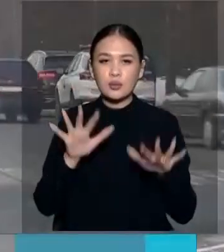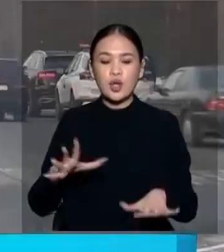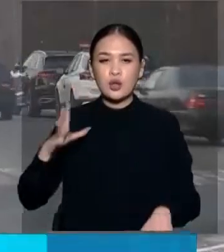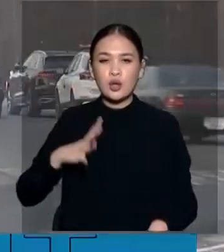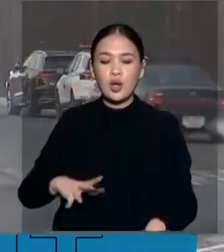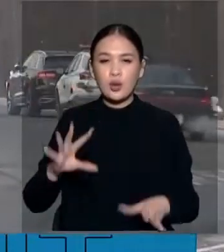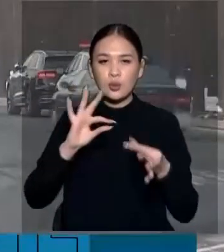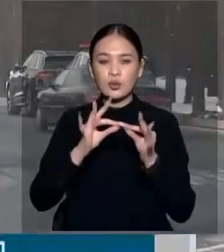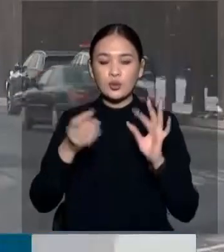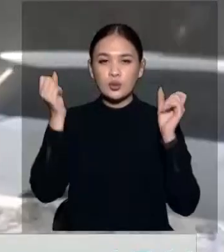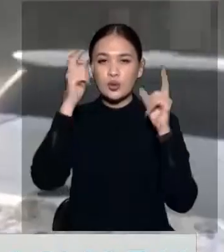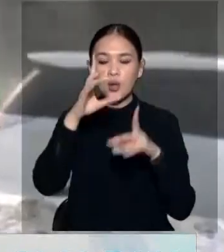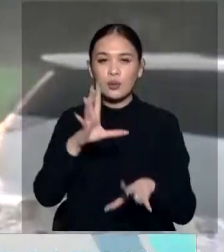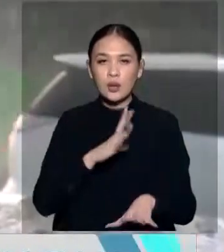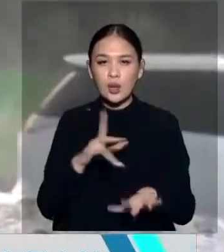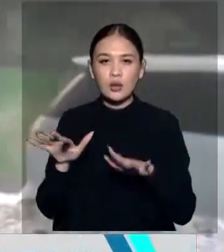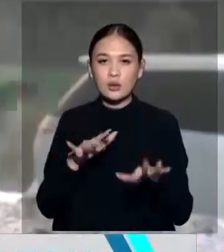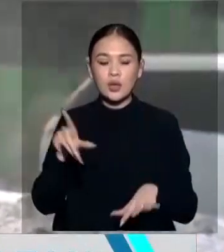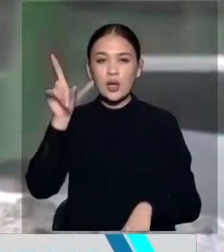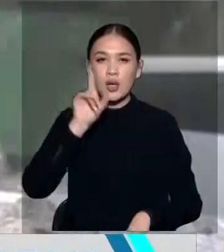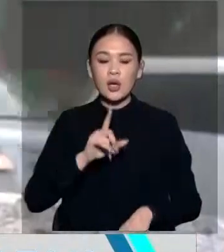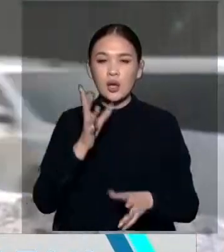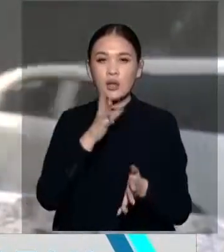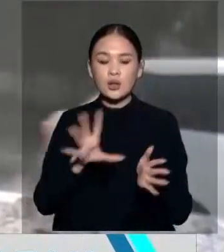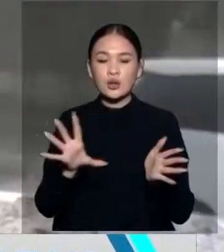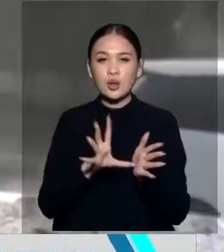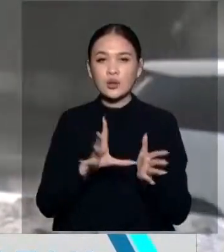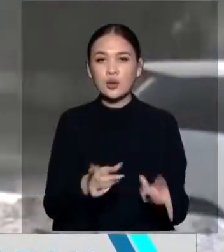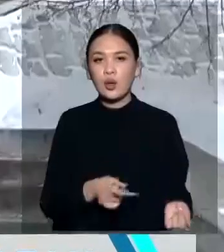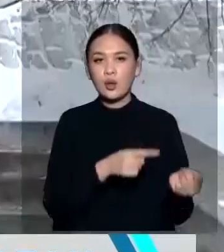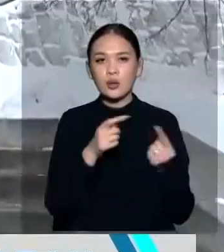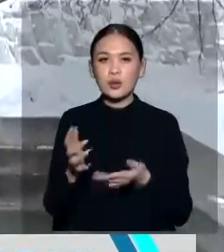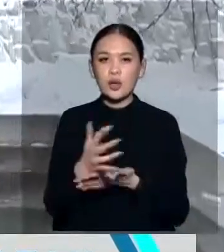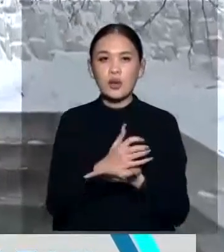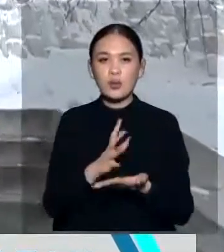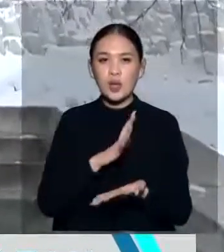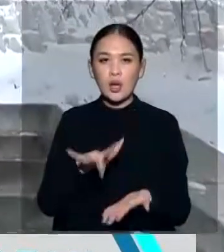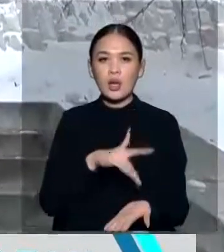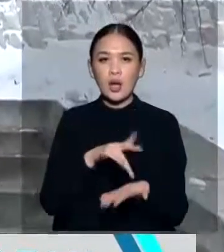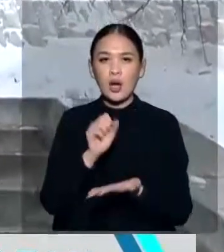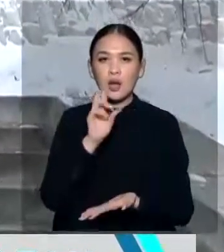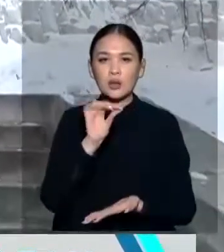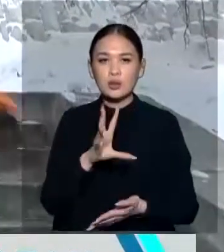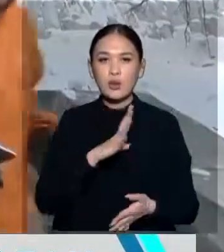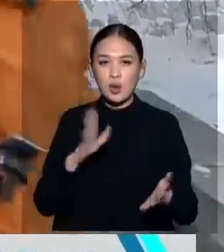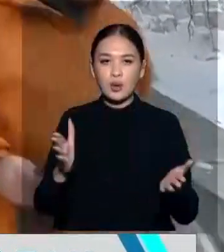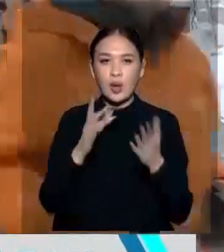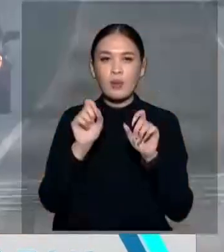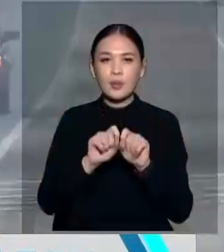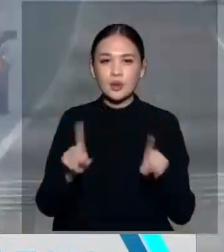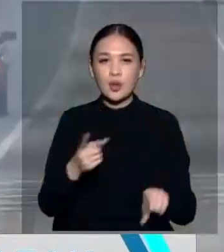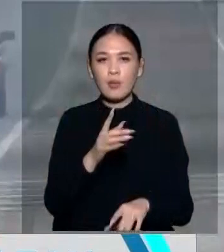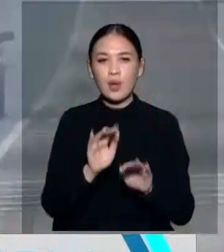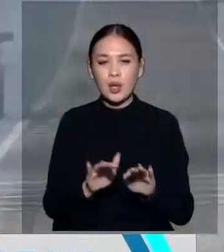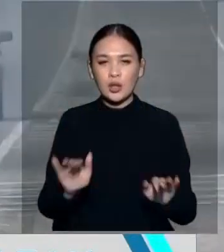төзімділігі анықталған. Бұл мәлімет бірыңғай электронды базаға жинақтаулы тұр. Тіпті қалалық әкімдіктің қолдауымен мектеп,